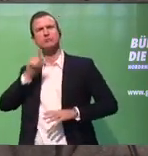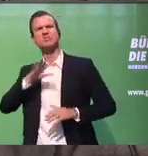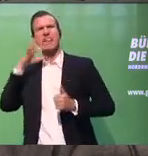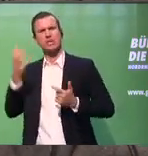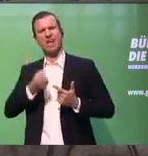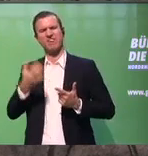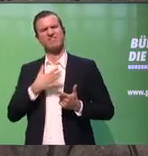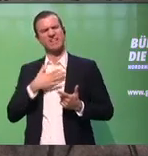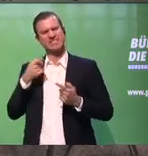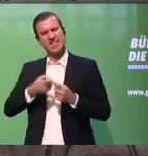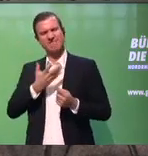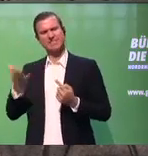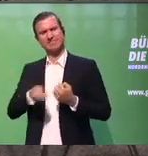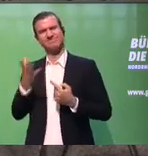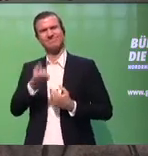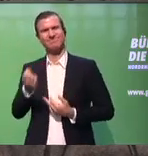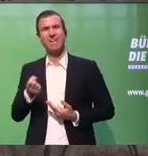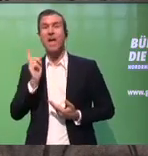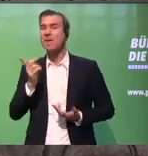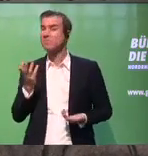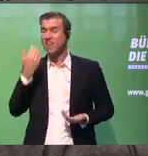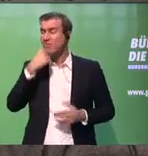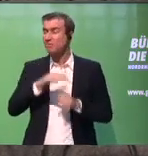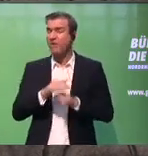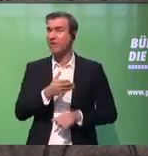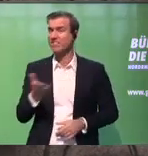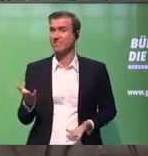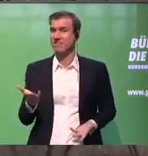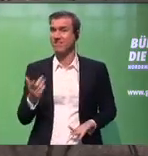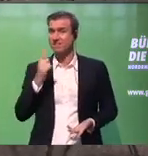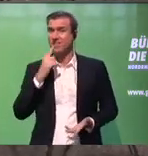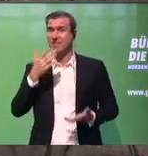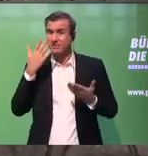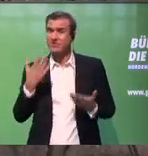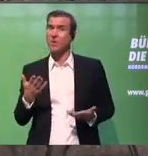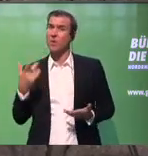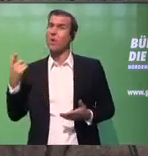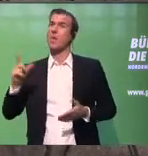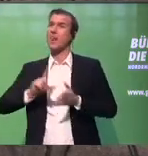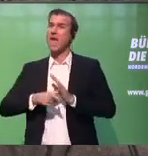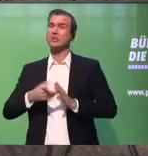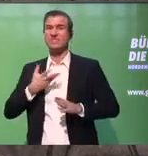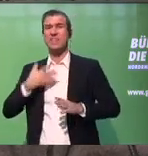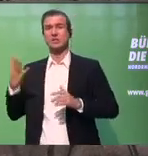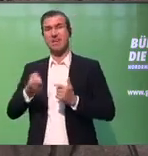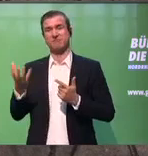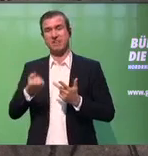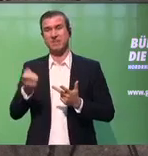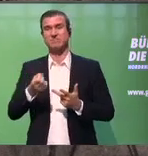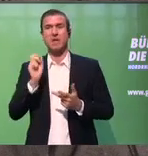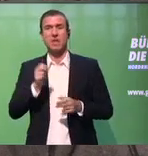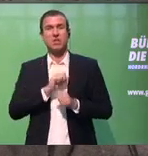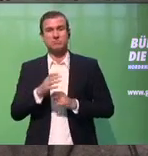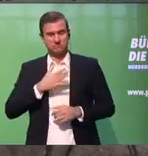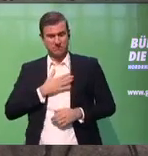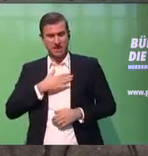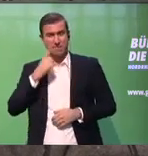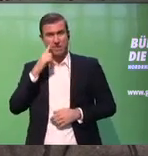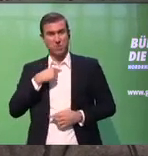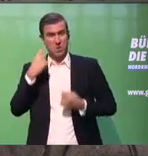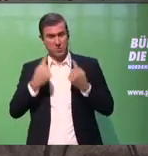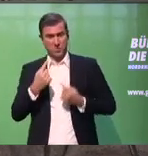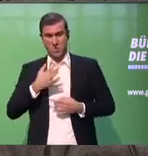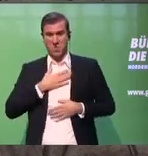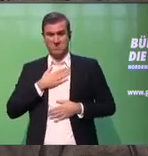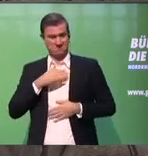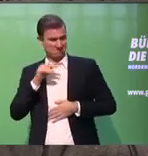Aber, liebe Freundinnen und Freunde, bleibt man in dieser sportlichen Betrachtung, kann ich aus grüner Sicht nur